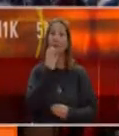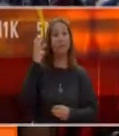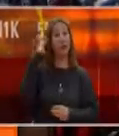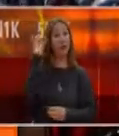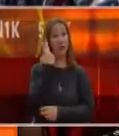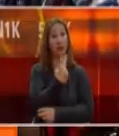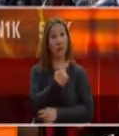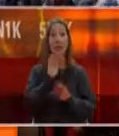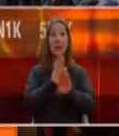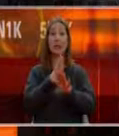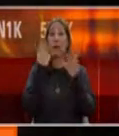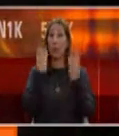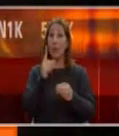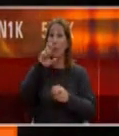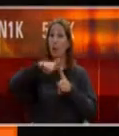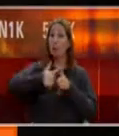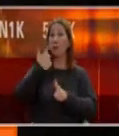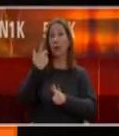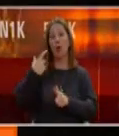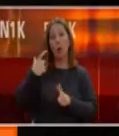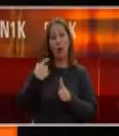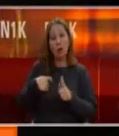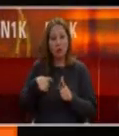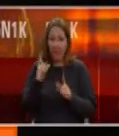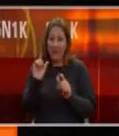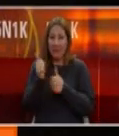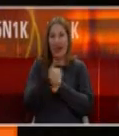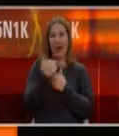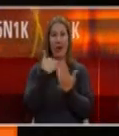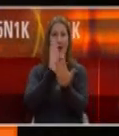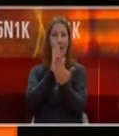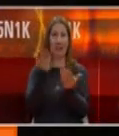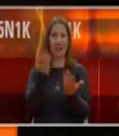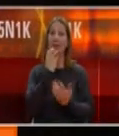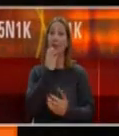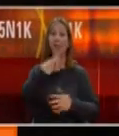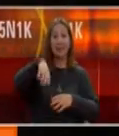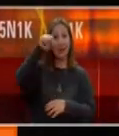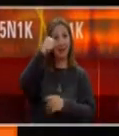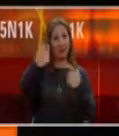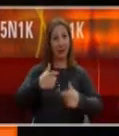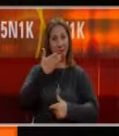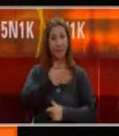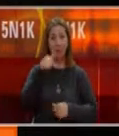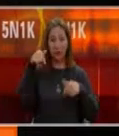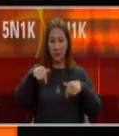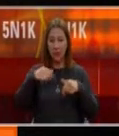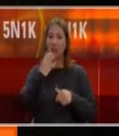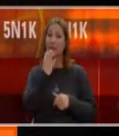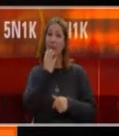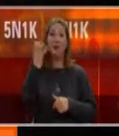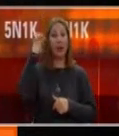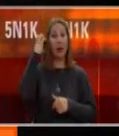Vakfı'nın destek olduğu bir projenin özel yayınıyla karşınızdayız. Sabancı Center'dayız ve şu anda Sabancı